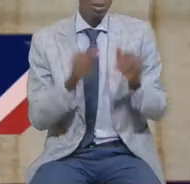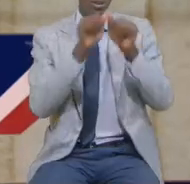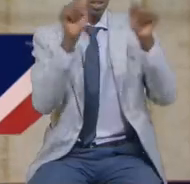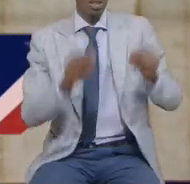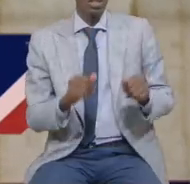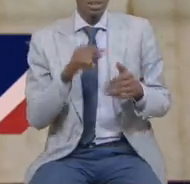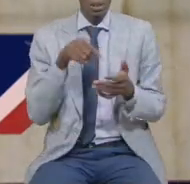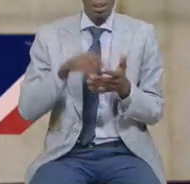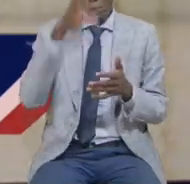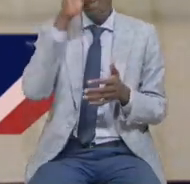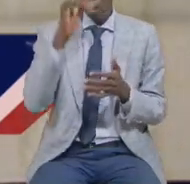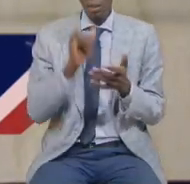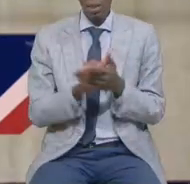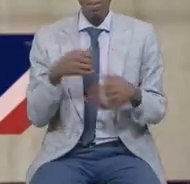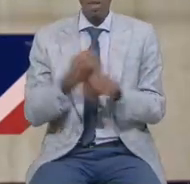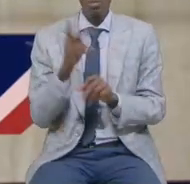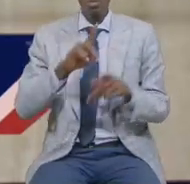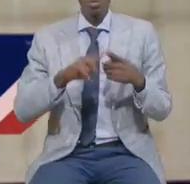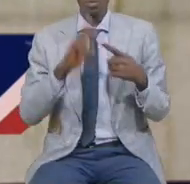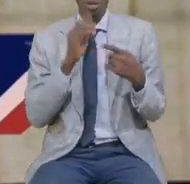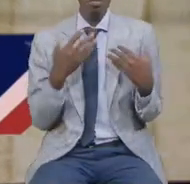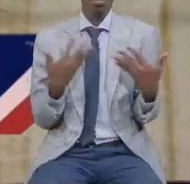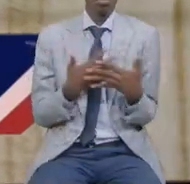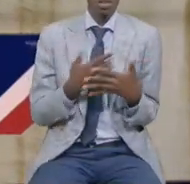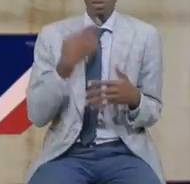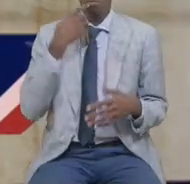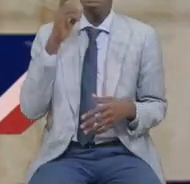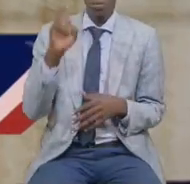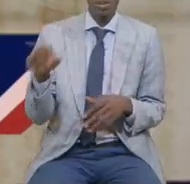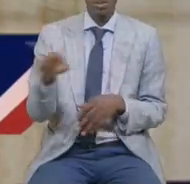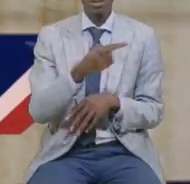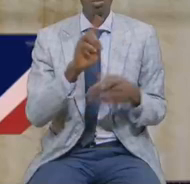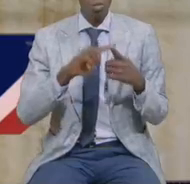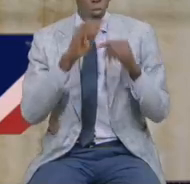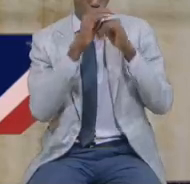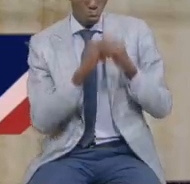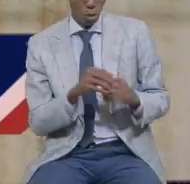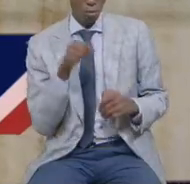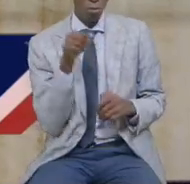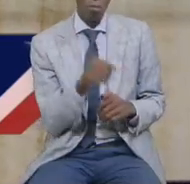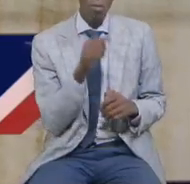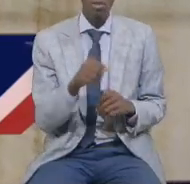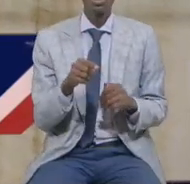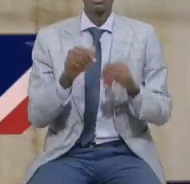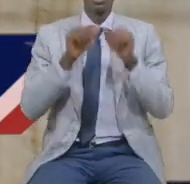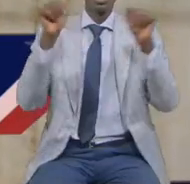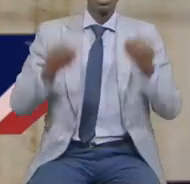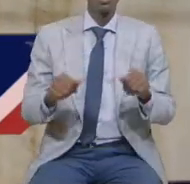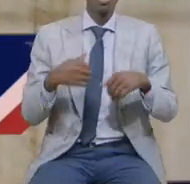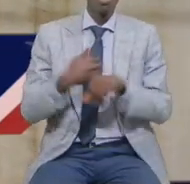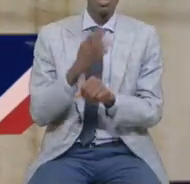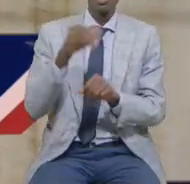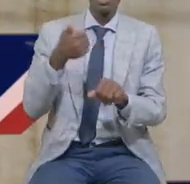que si vous n'adorez pas l'idole d'or que j'ai érigée, Alors, il s'érige au-dessus de